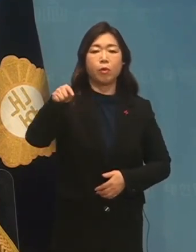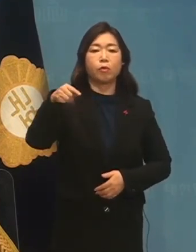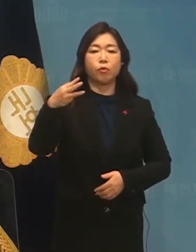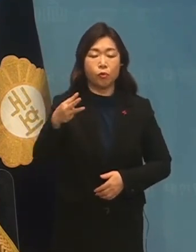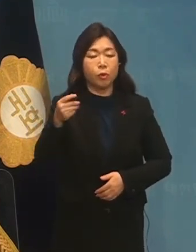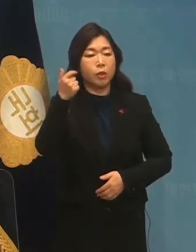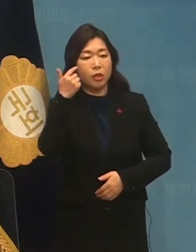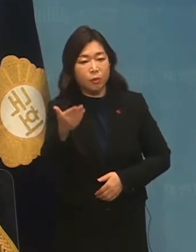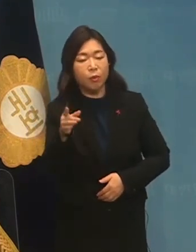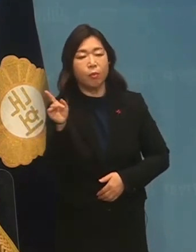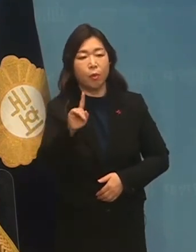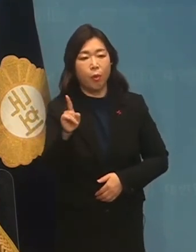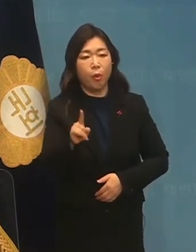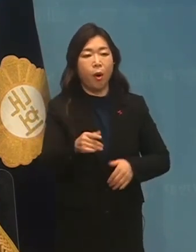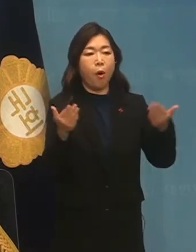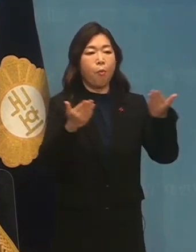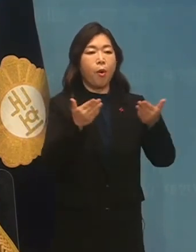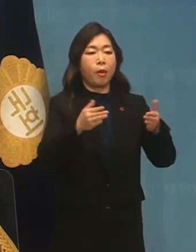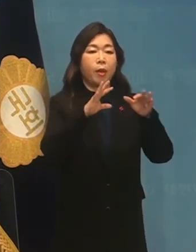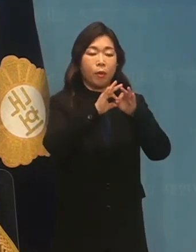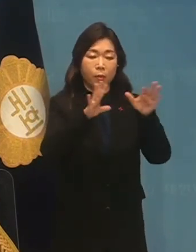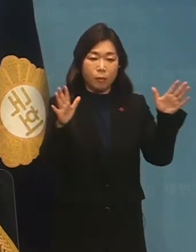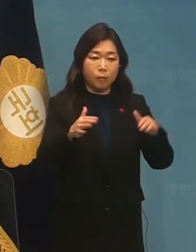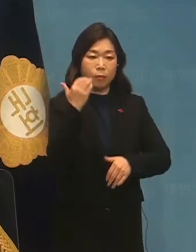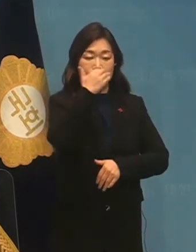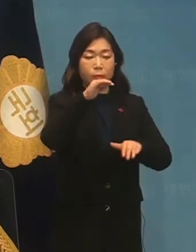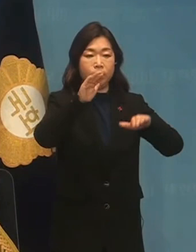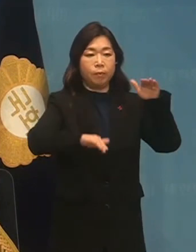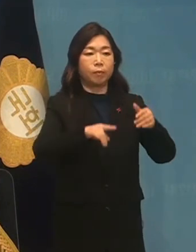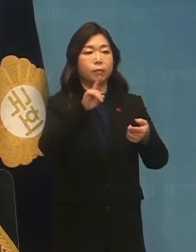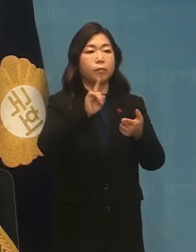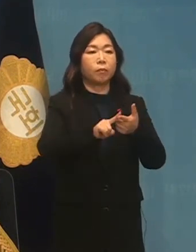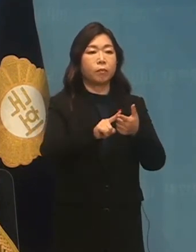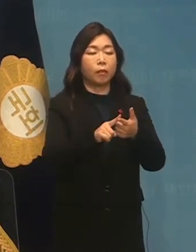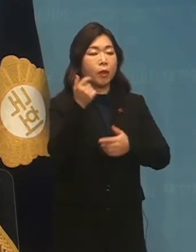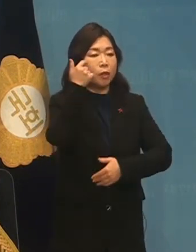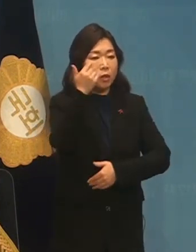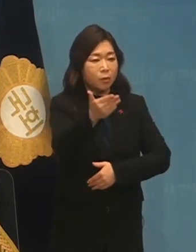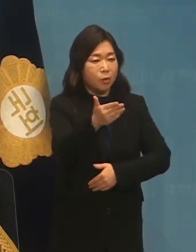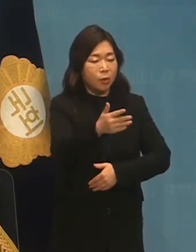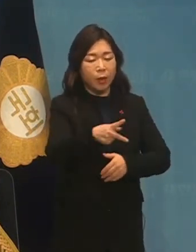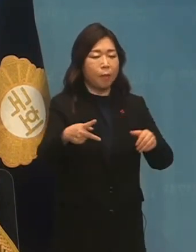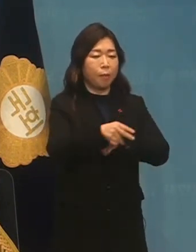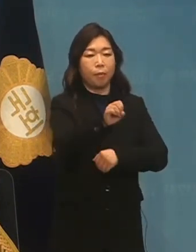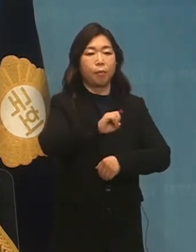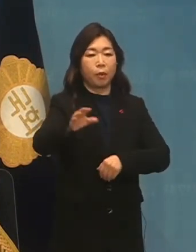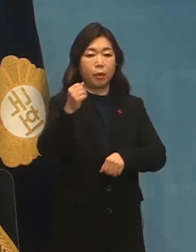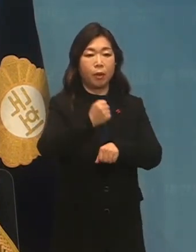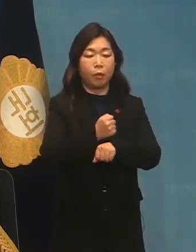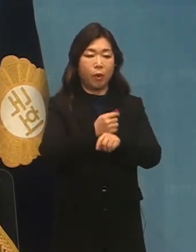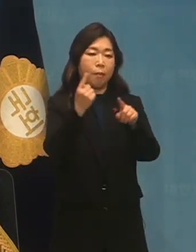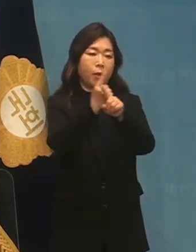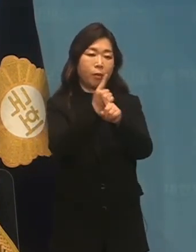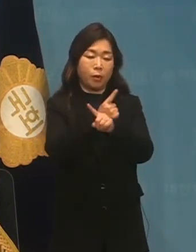조건에 관한 질문 등 성차별 질문을 하지 못하도록 채용 절차법을 개정하겠습니다.